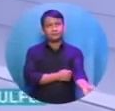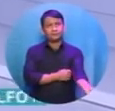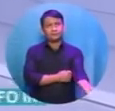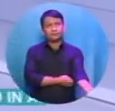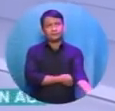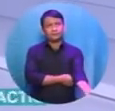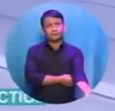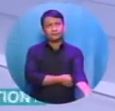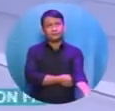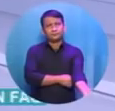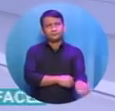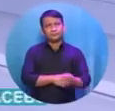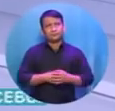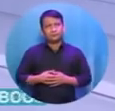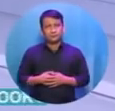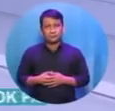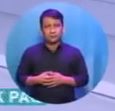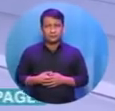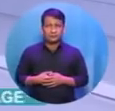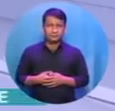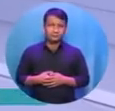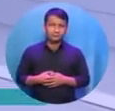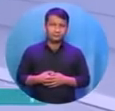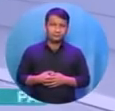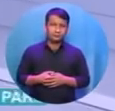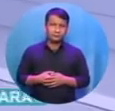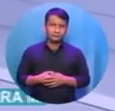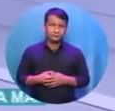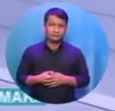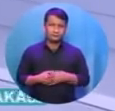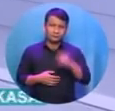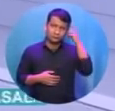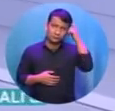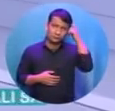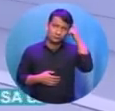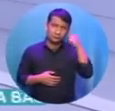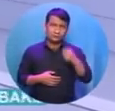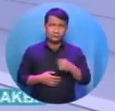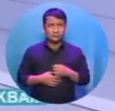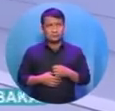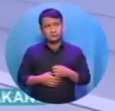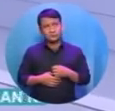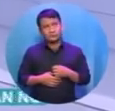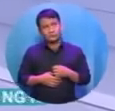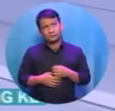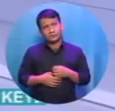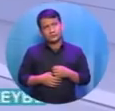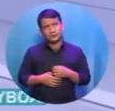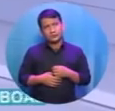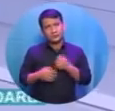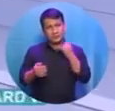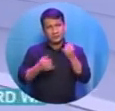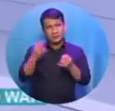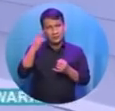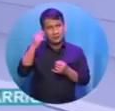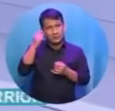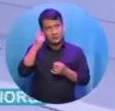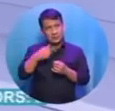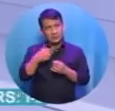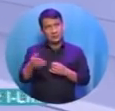5,000 pesos coming your way. Ang kailangan mo lang gawin, sagutin. Hello po! Ma'am Reina Rose! Hello po! Hello po,